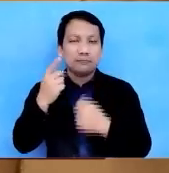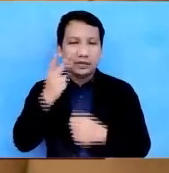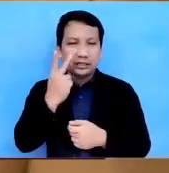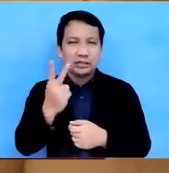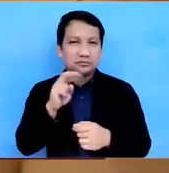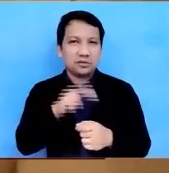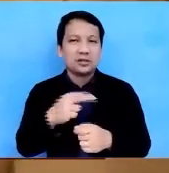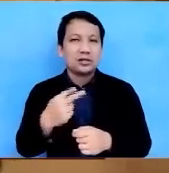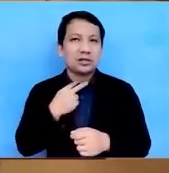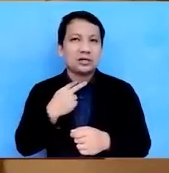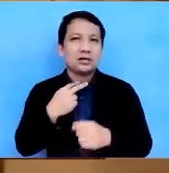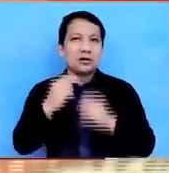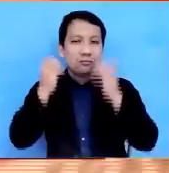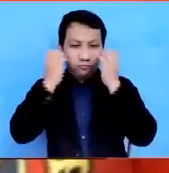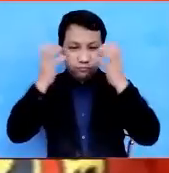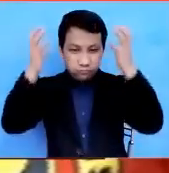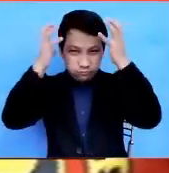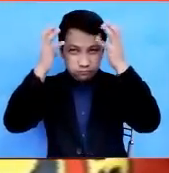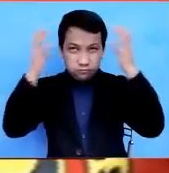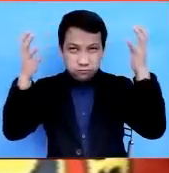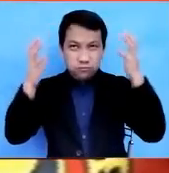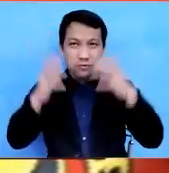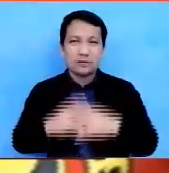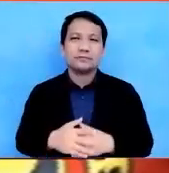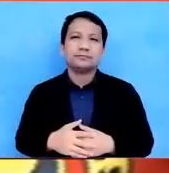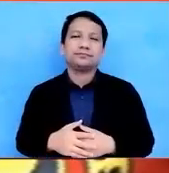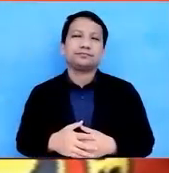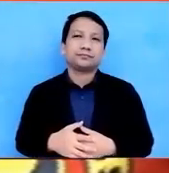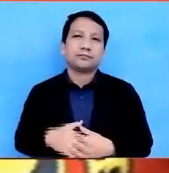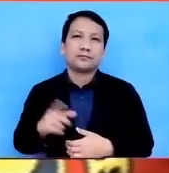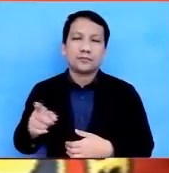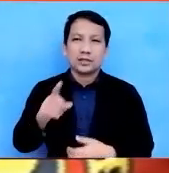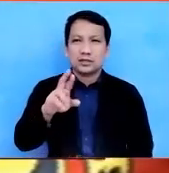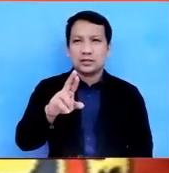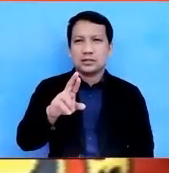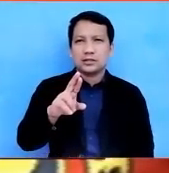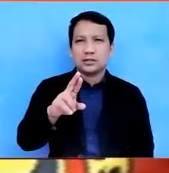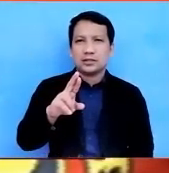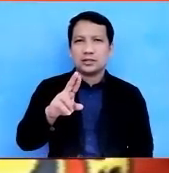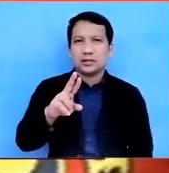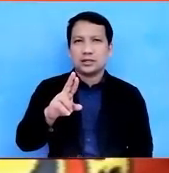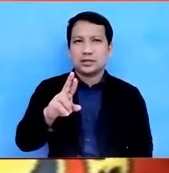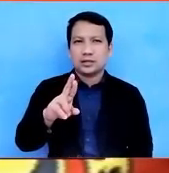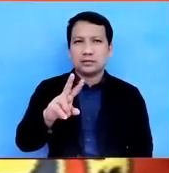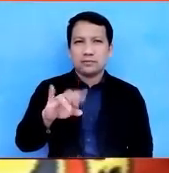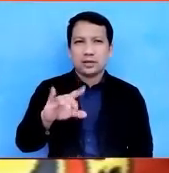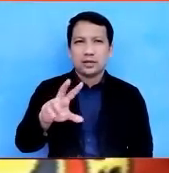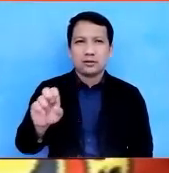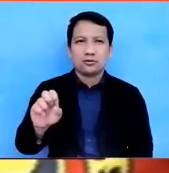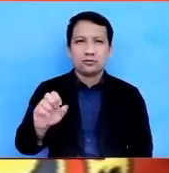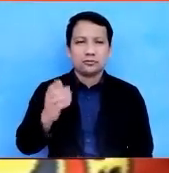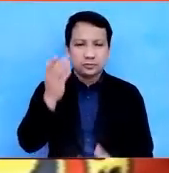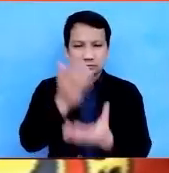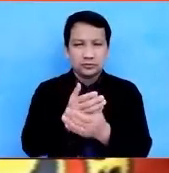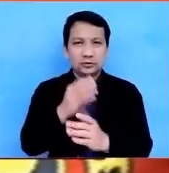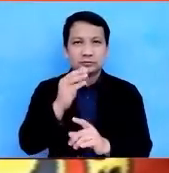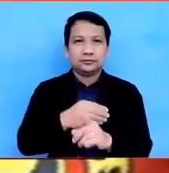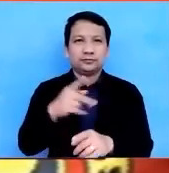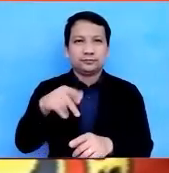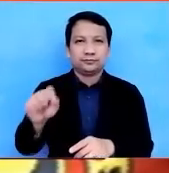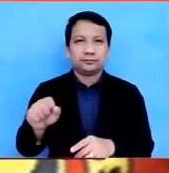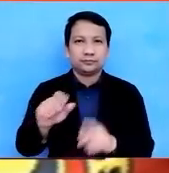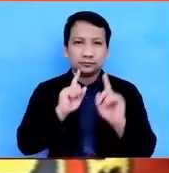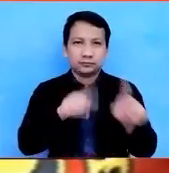at lumubo ang kanyang ulo. Kwento pa ni Rivero sa kanyang salaysay, lumapit siya sa PNP noong March 5 para i-report